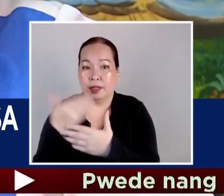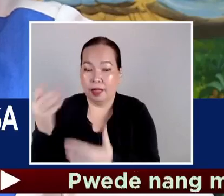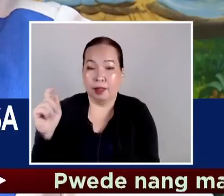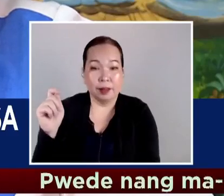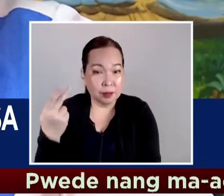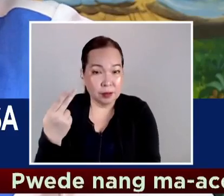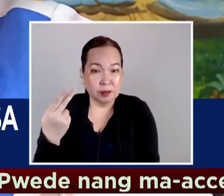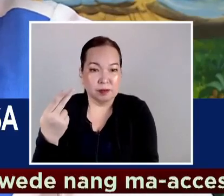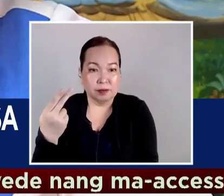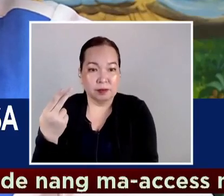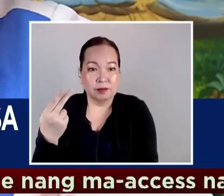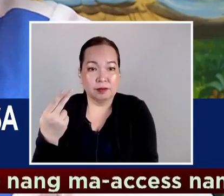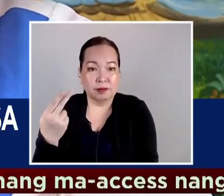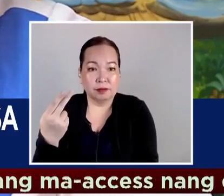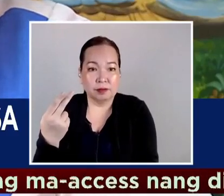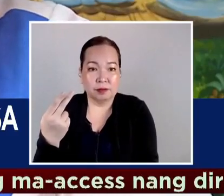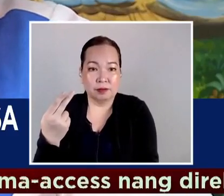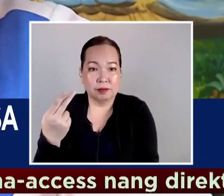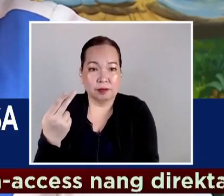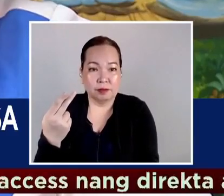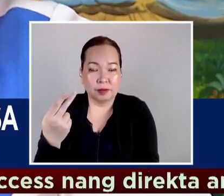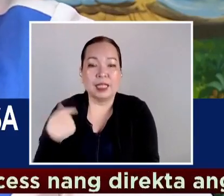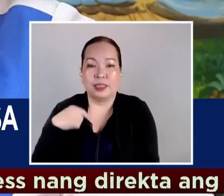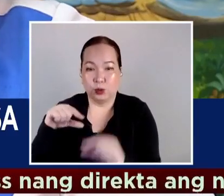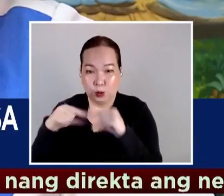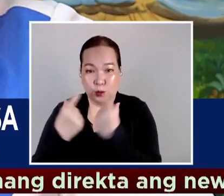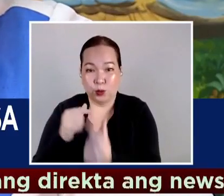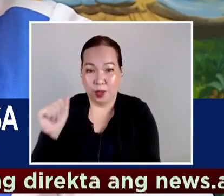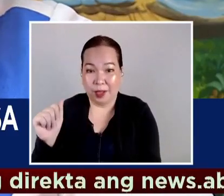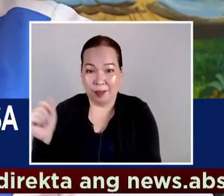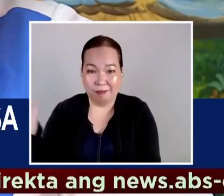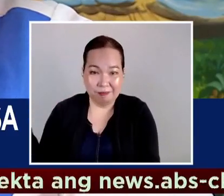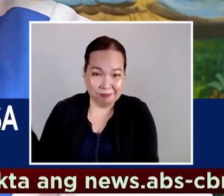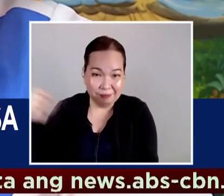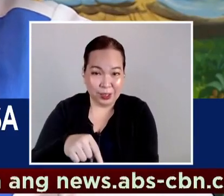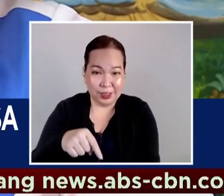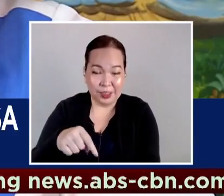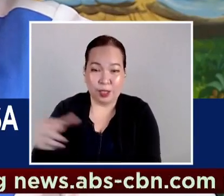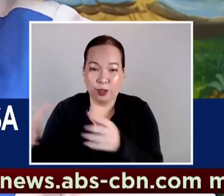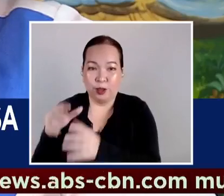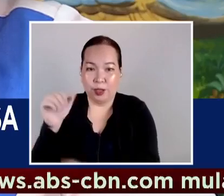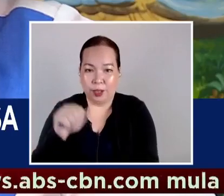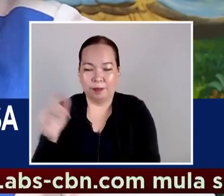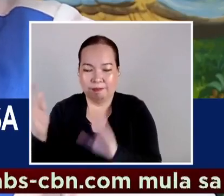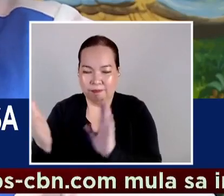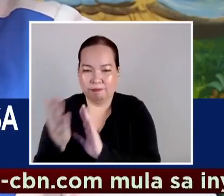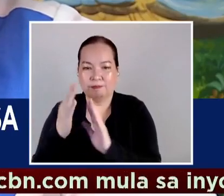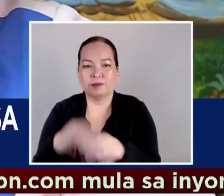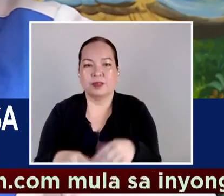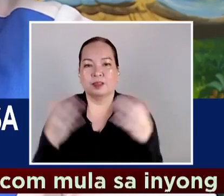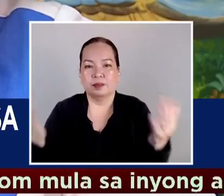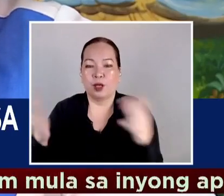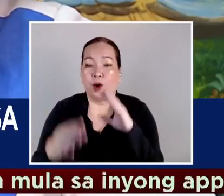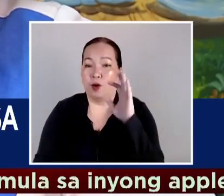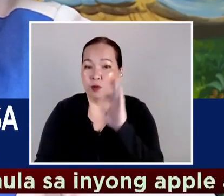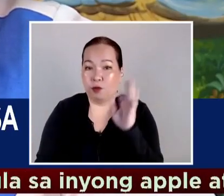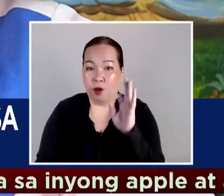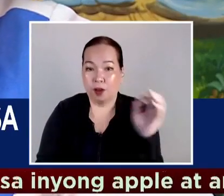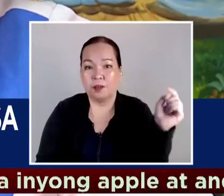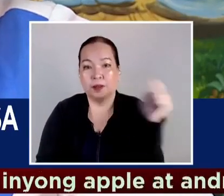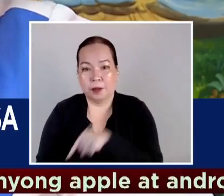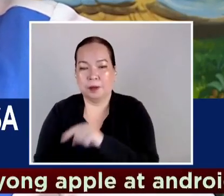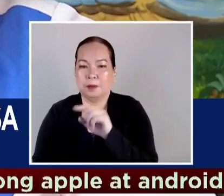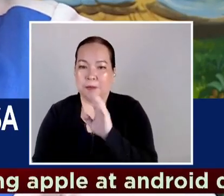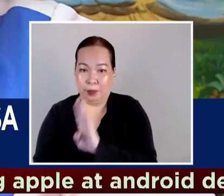Thursday, ay set A na naman, ay face-to-face, and then set B. Sila din naman ang face-to-face.